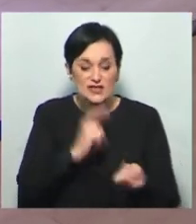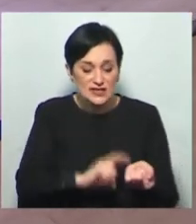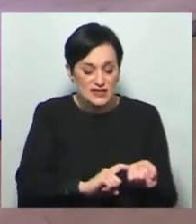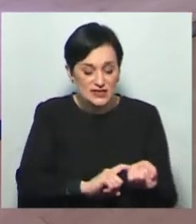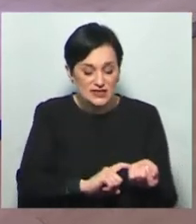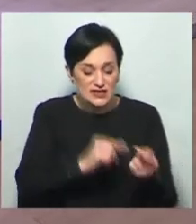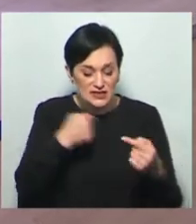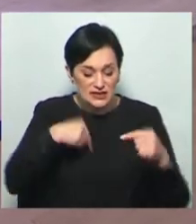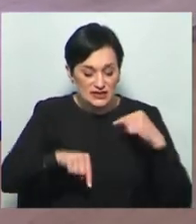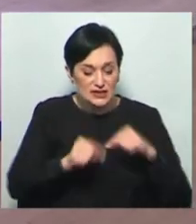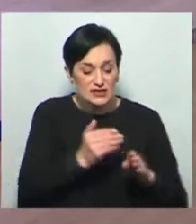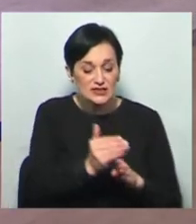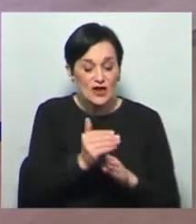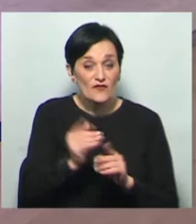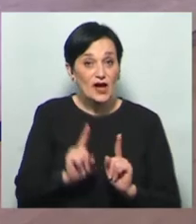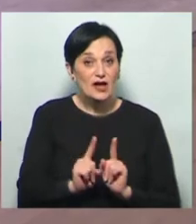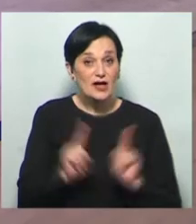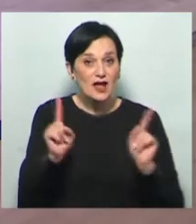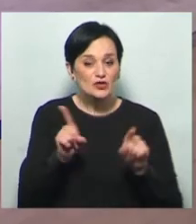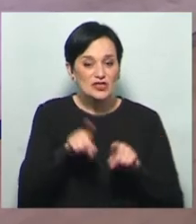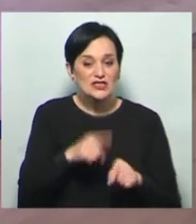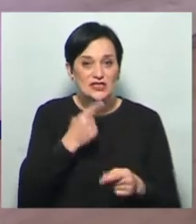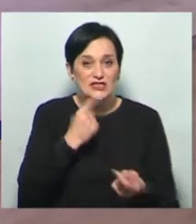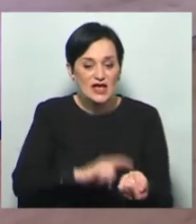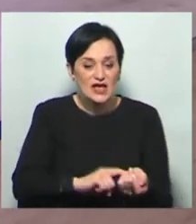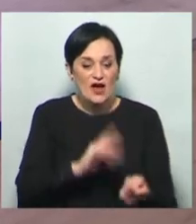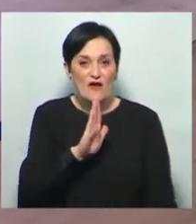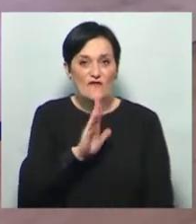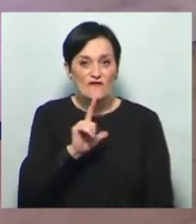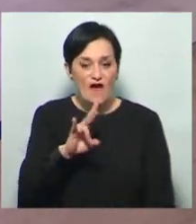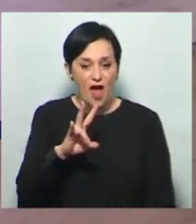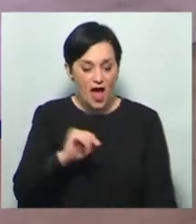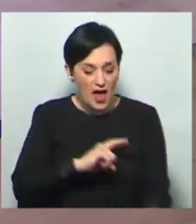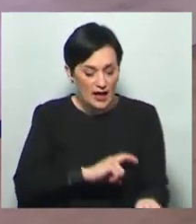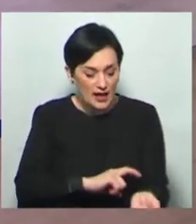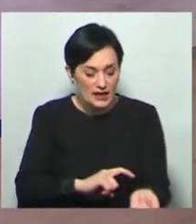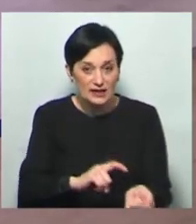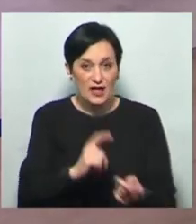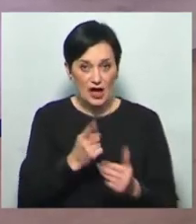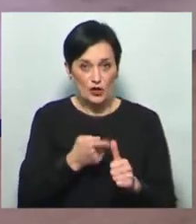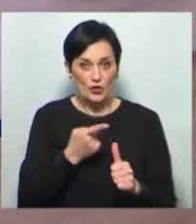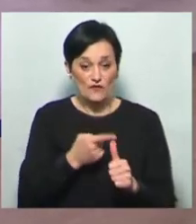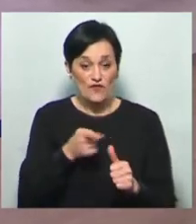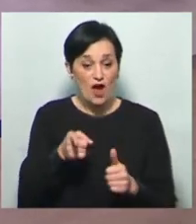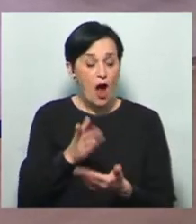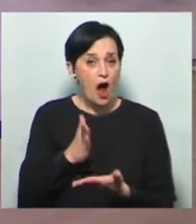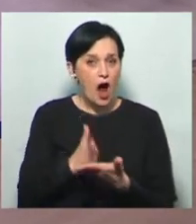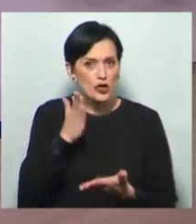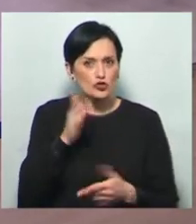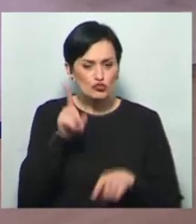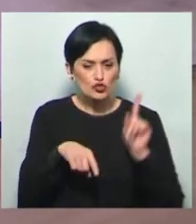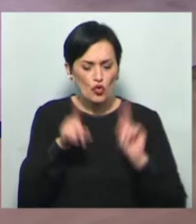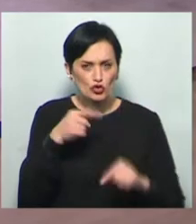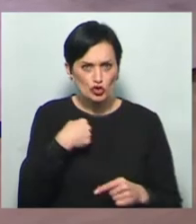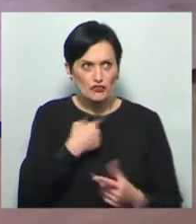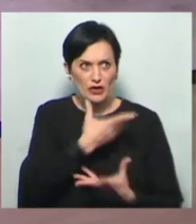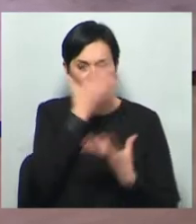განსაკუთრებით ისეთ სისხლძარღვებს, რომელსაც ვენები ჰქვია და რომელთა არსებობა ზოგჯერ გვავიწყდება კიდეც,